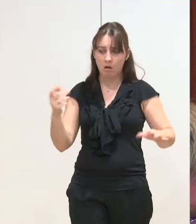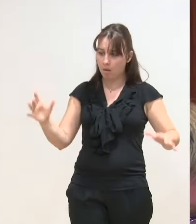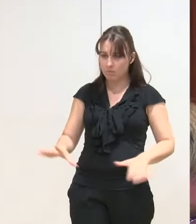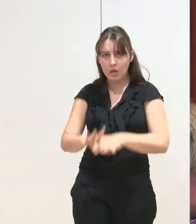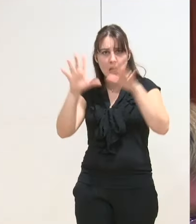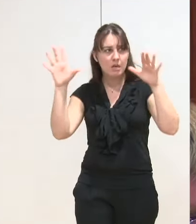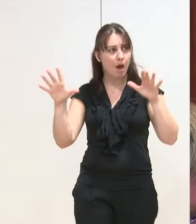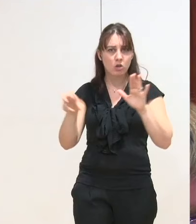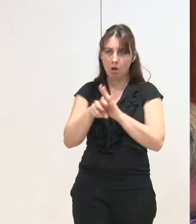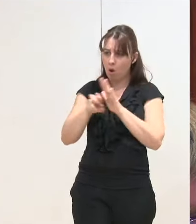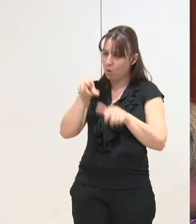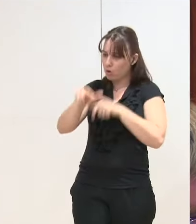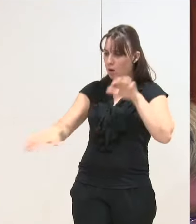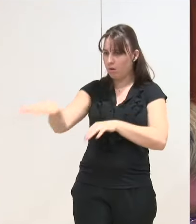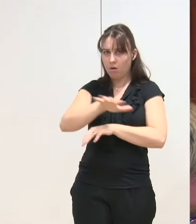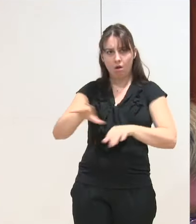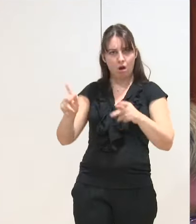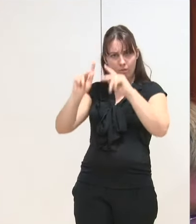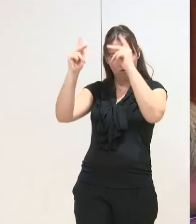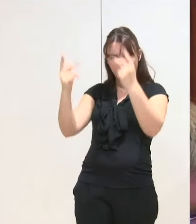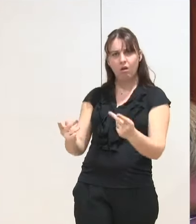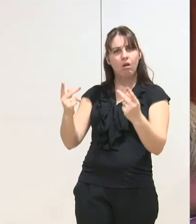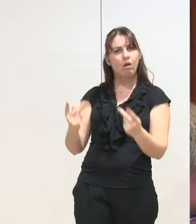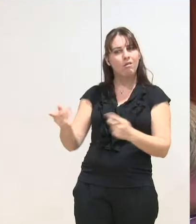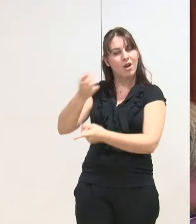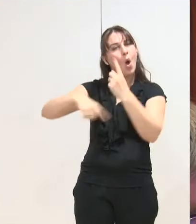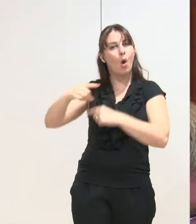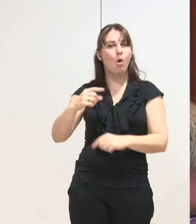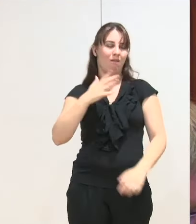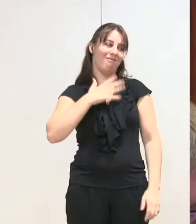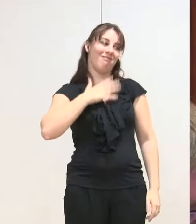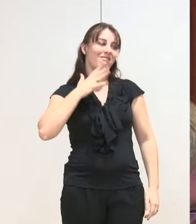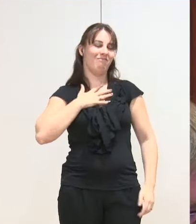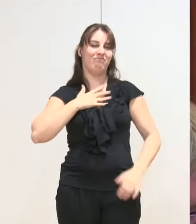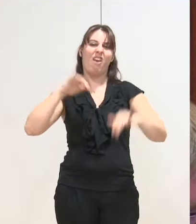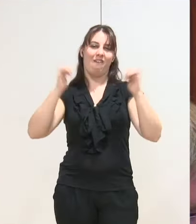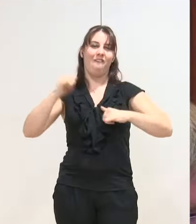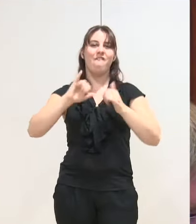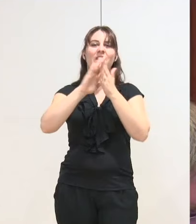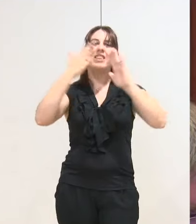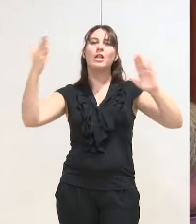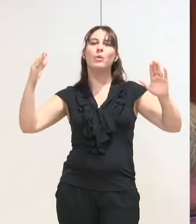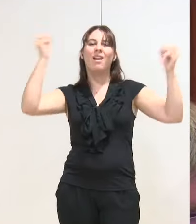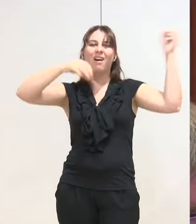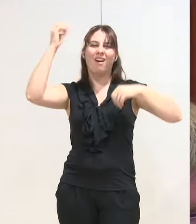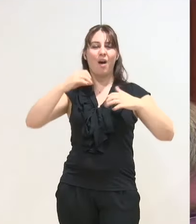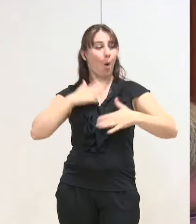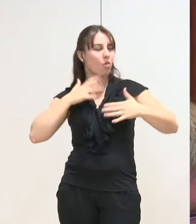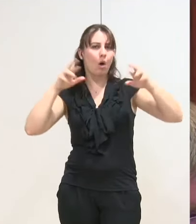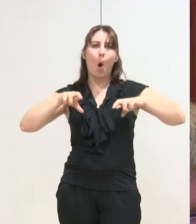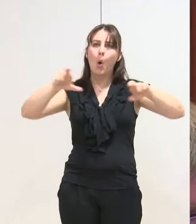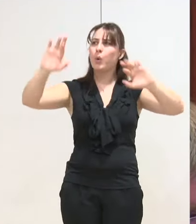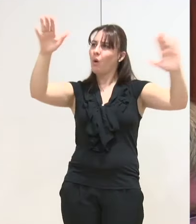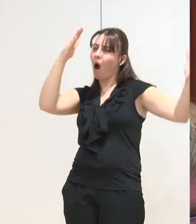problématique des grenoblois qui certes sont contents de faire la fête des tuiles de voir que certaines rues de leur ville sont embellies par le